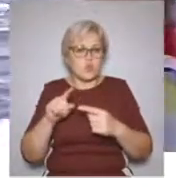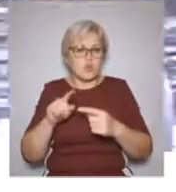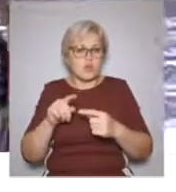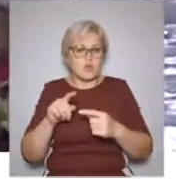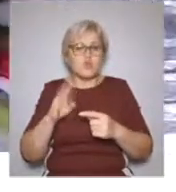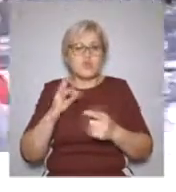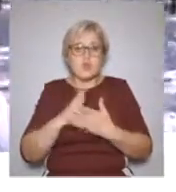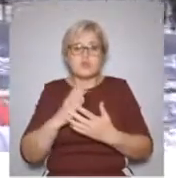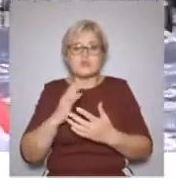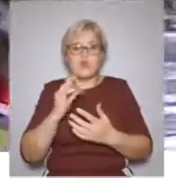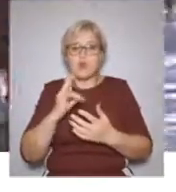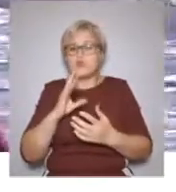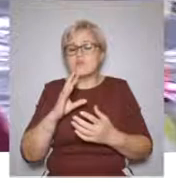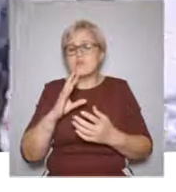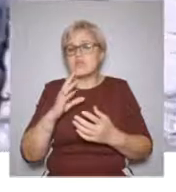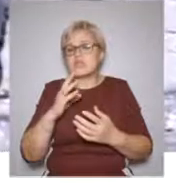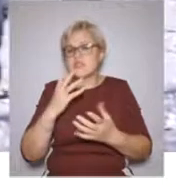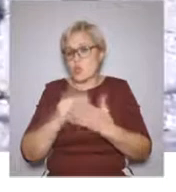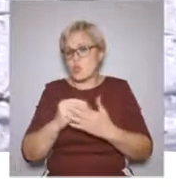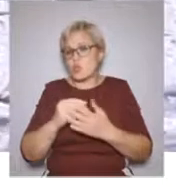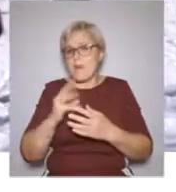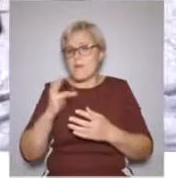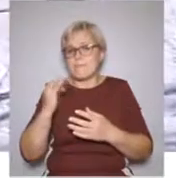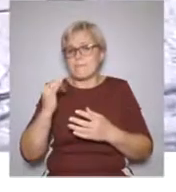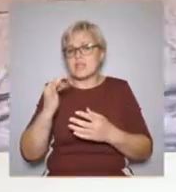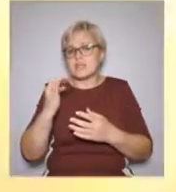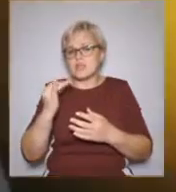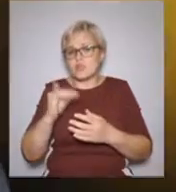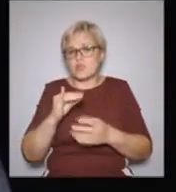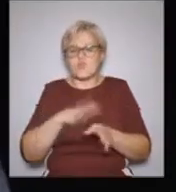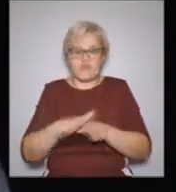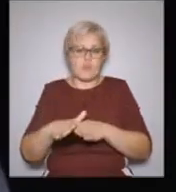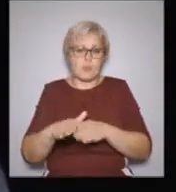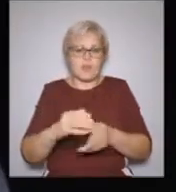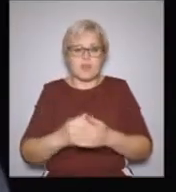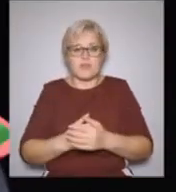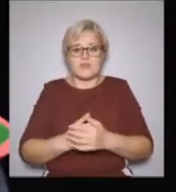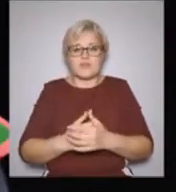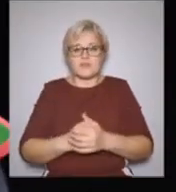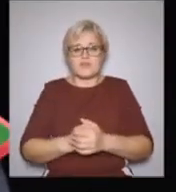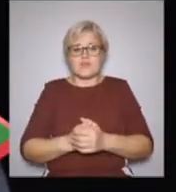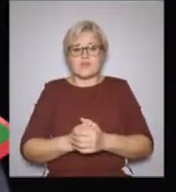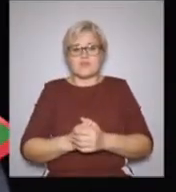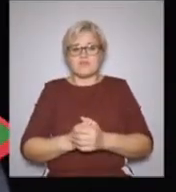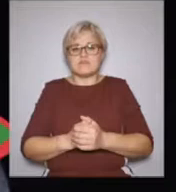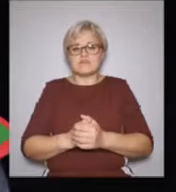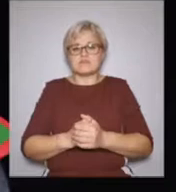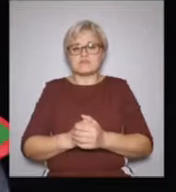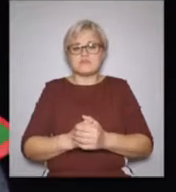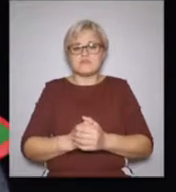в определенный момент он сказал то что вот когда я попал винни русскую команду пошел он сказал что могу